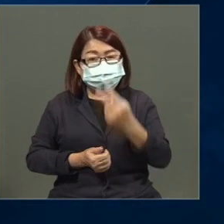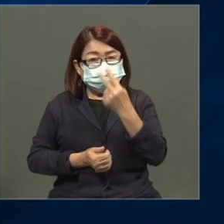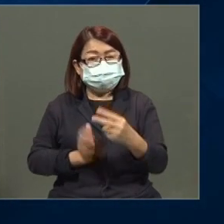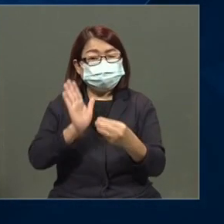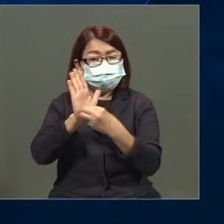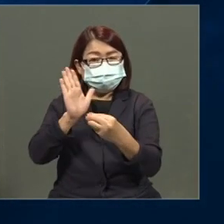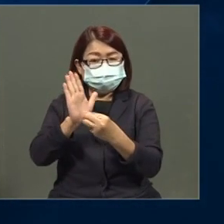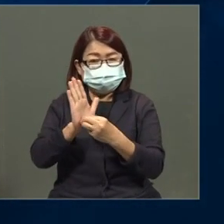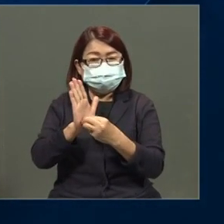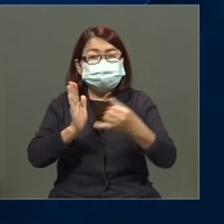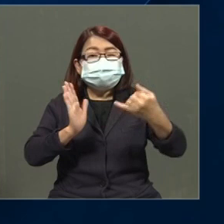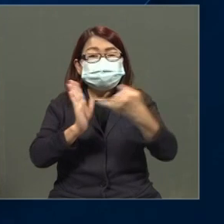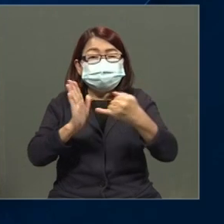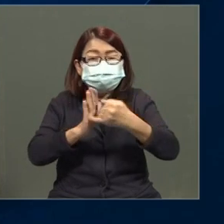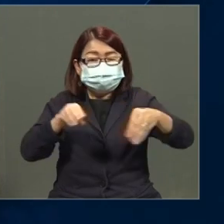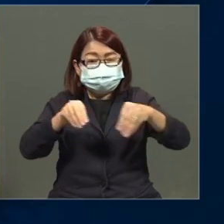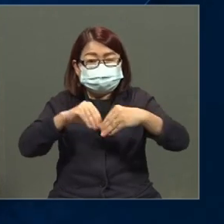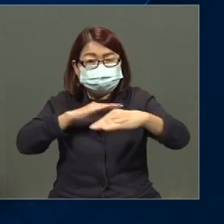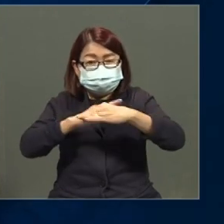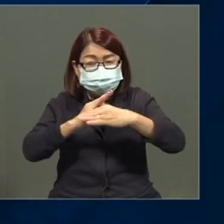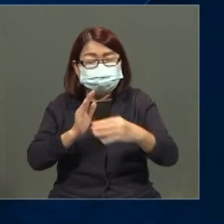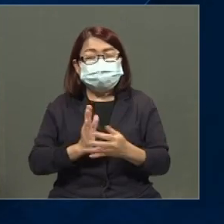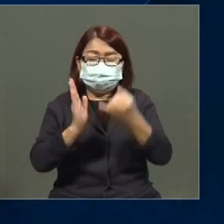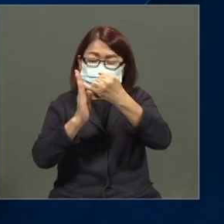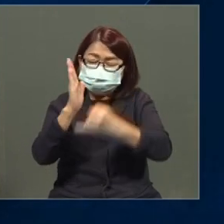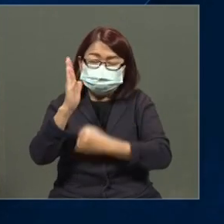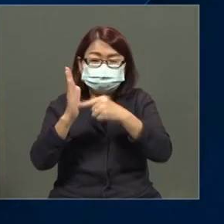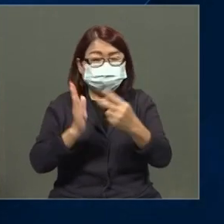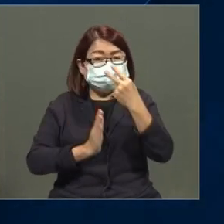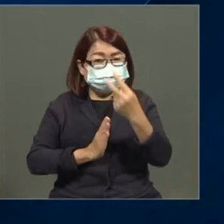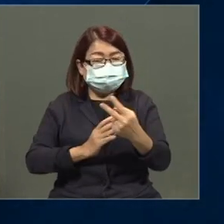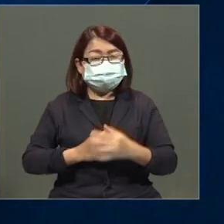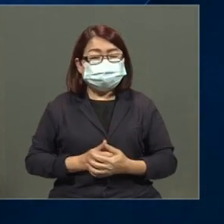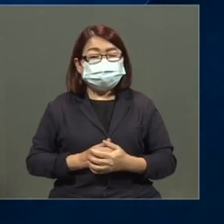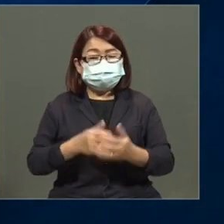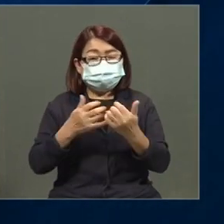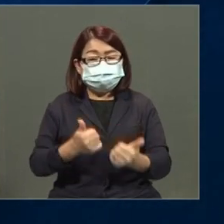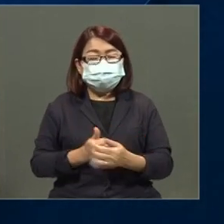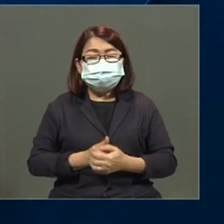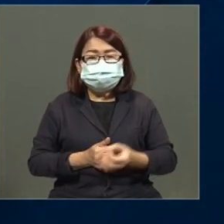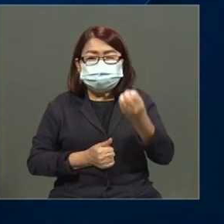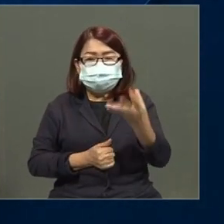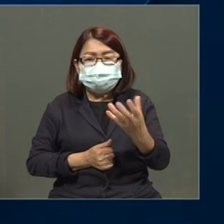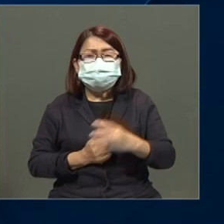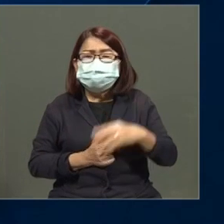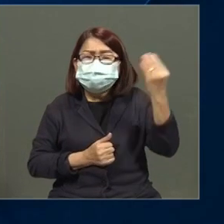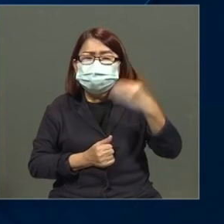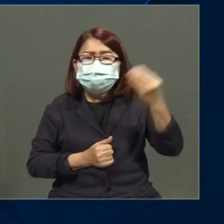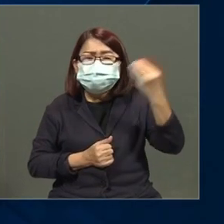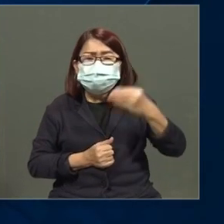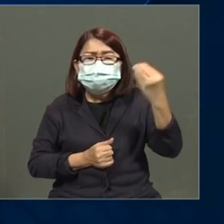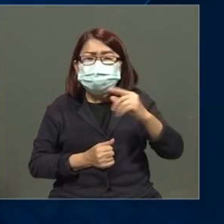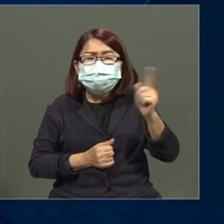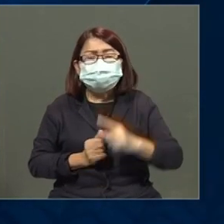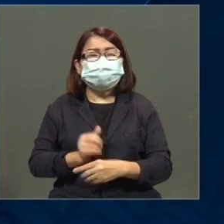พมหานครปริมณฑลและจังหวัดอื่นๆตอนนี้ท่านจะเห็นว่าตัวเลขใหญ่ๆนะคะรายวันกรุงเทพมหานครจ